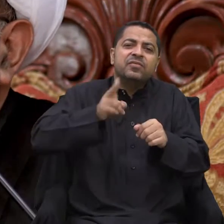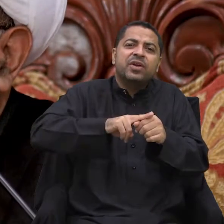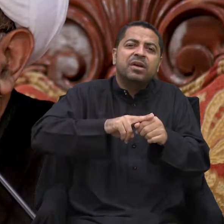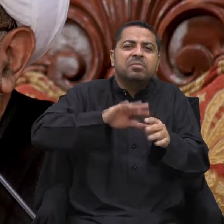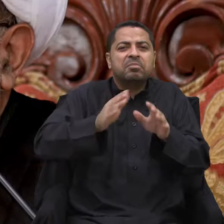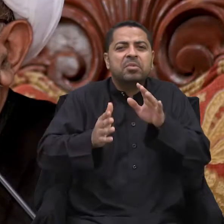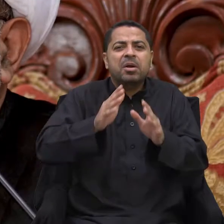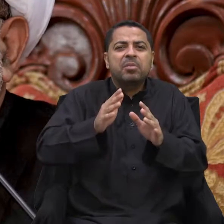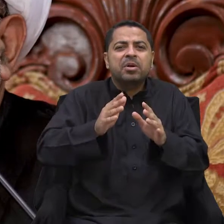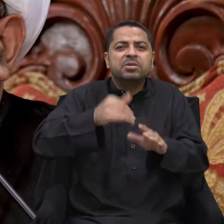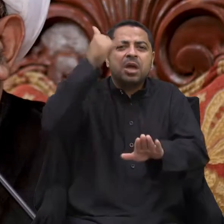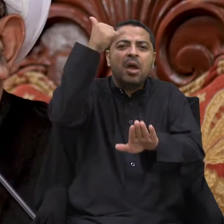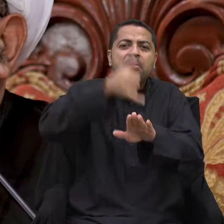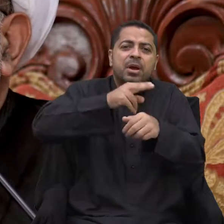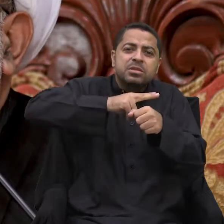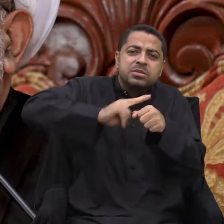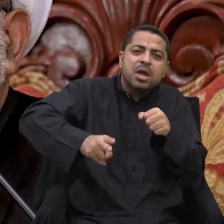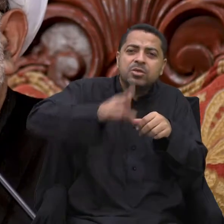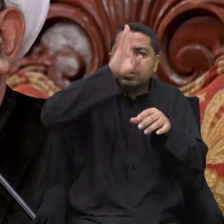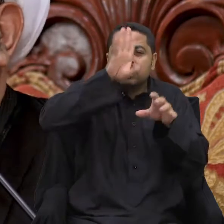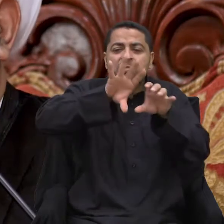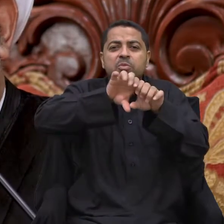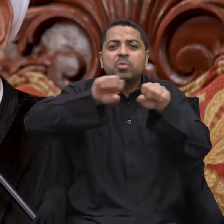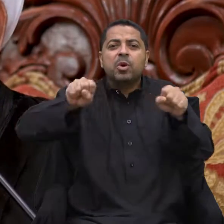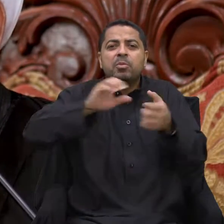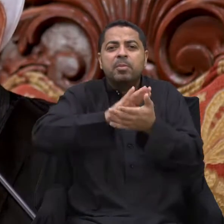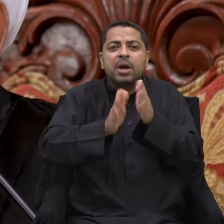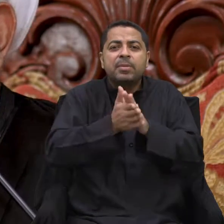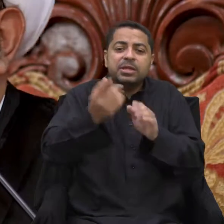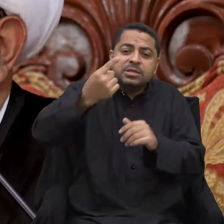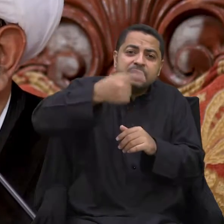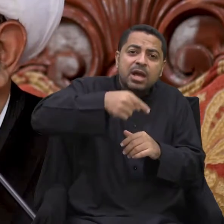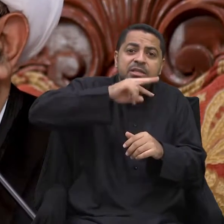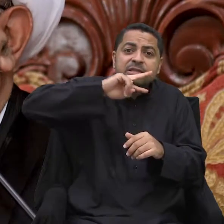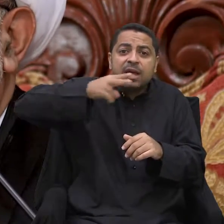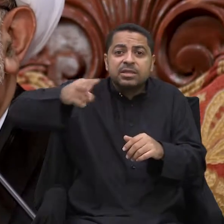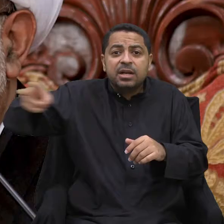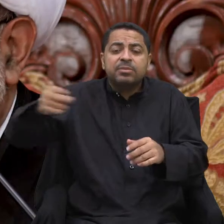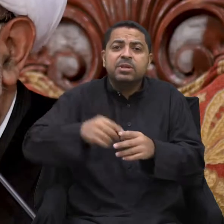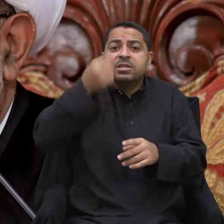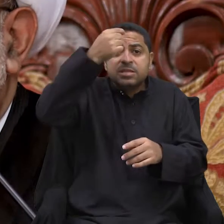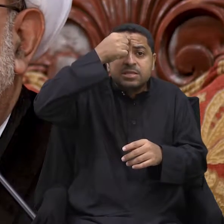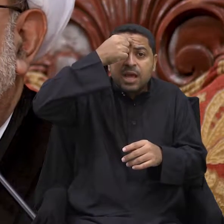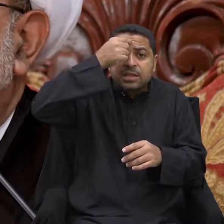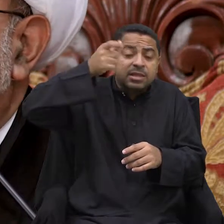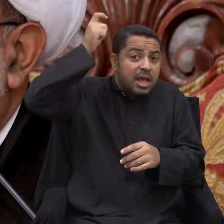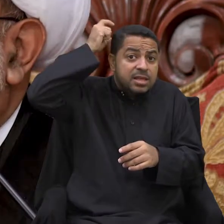جانب مقتل الحسين بعشرات اللغات صوتا